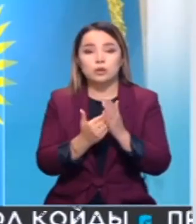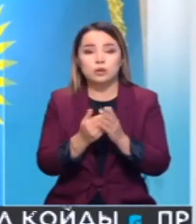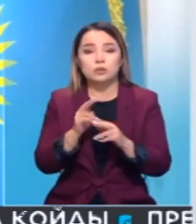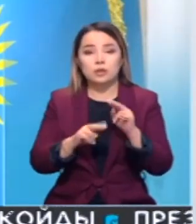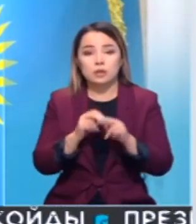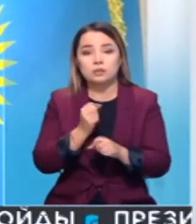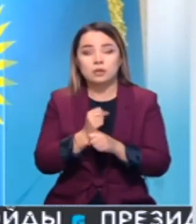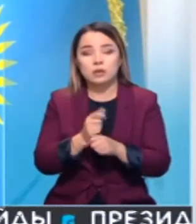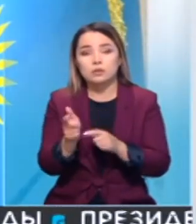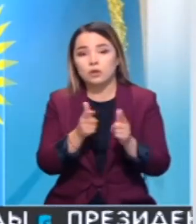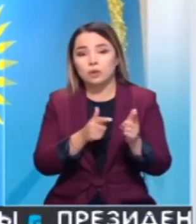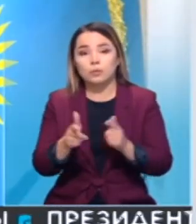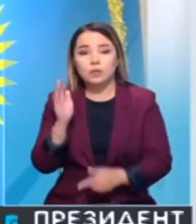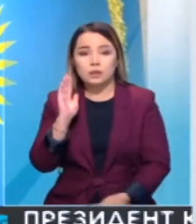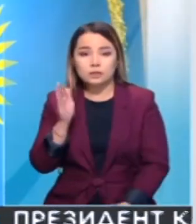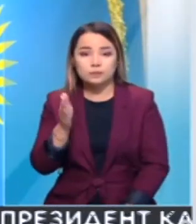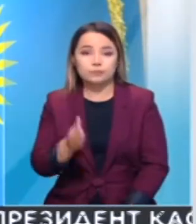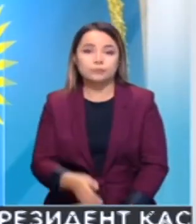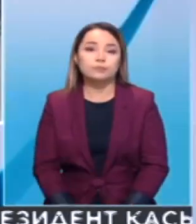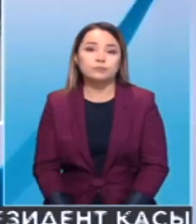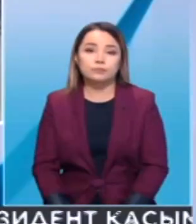мәселе түбегейлі шешіледі.